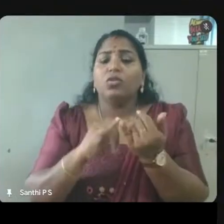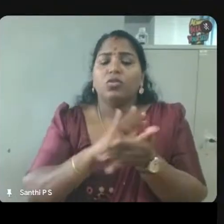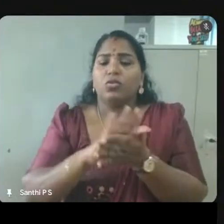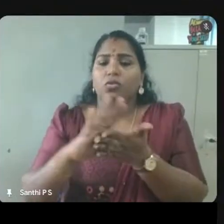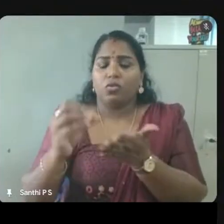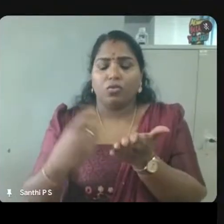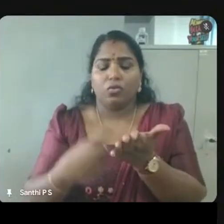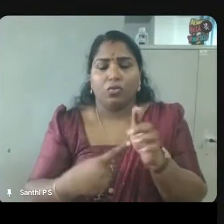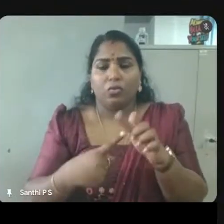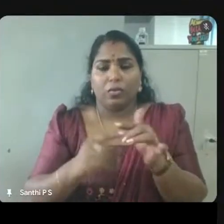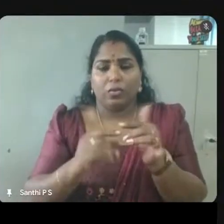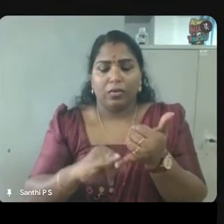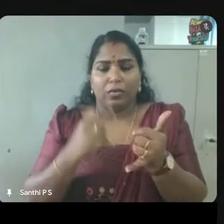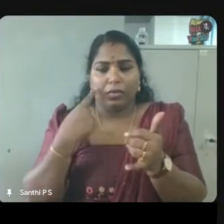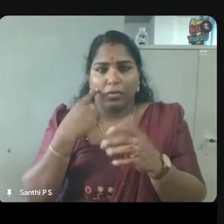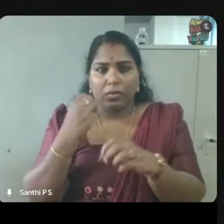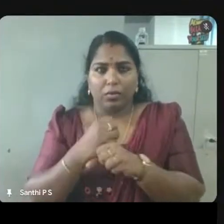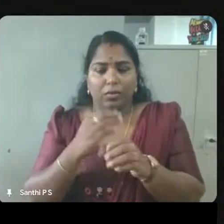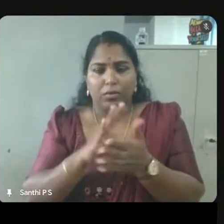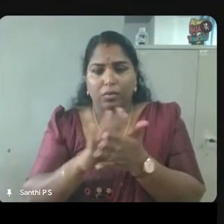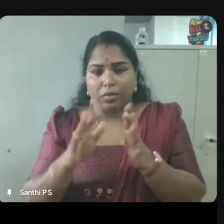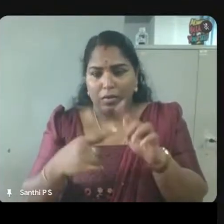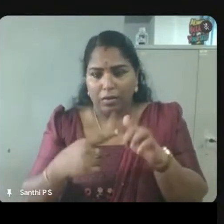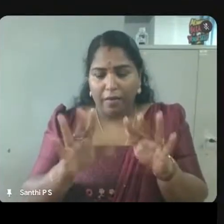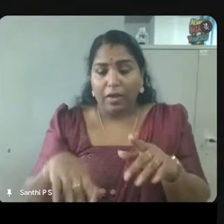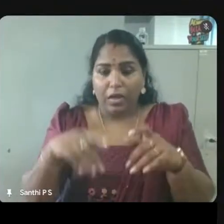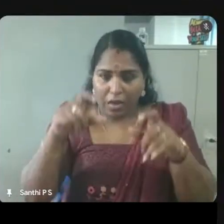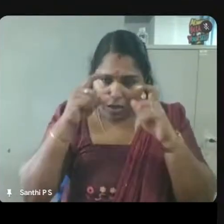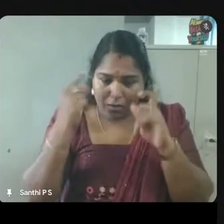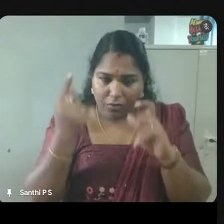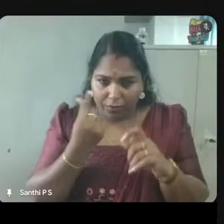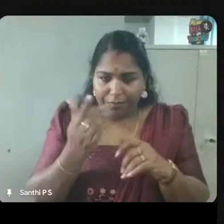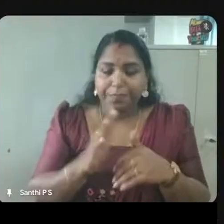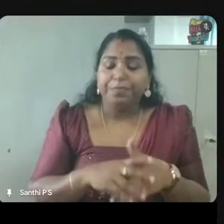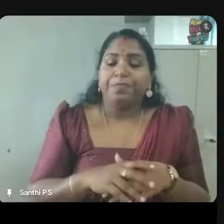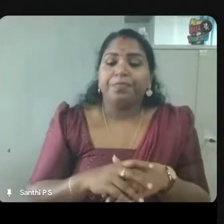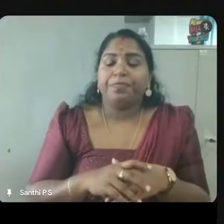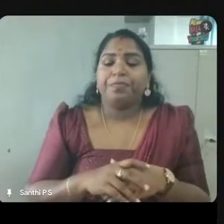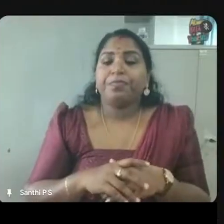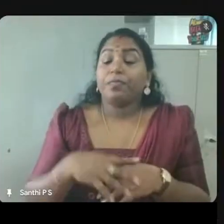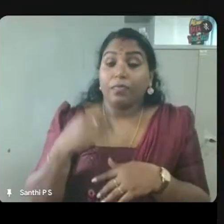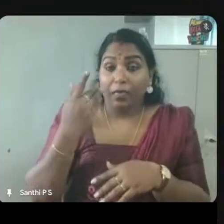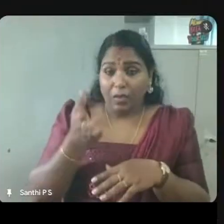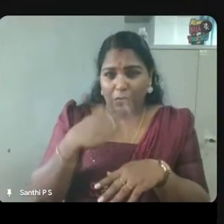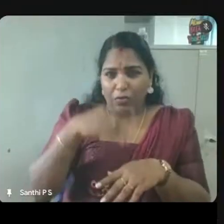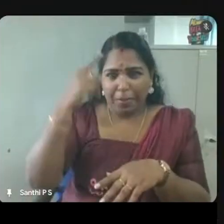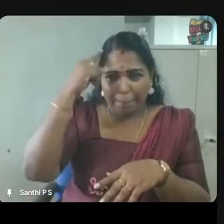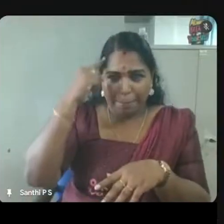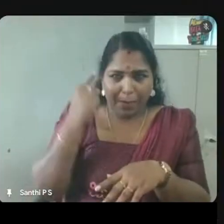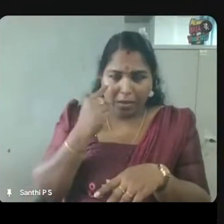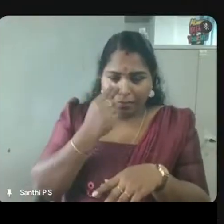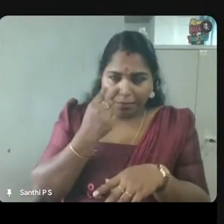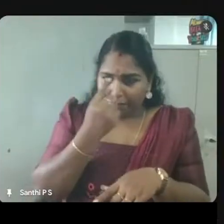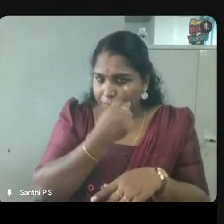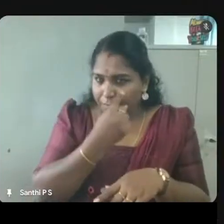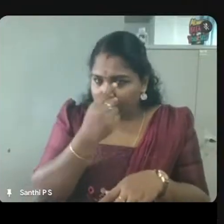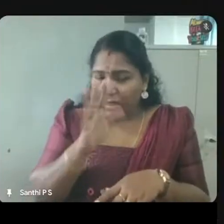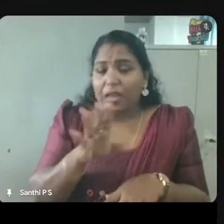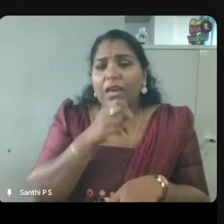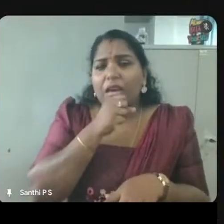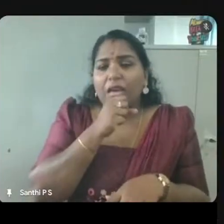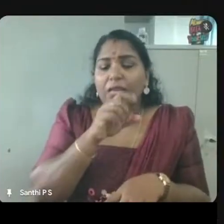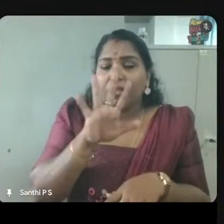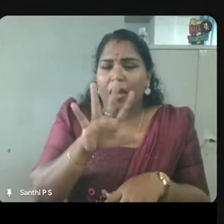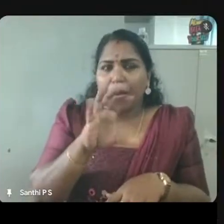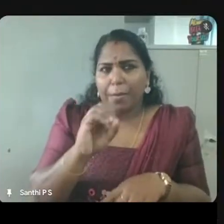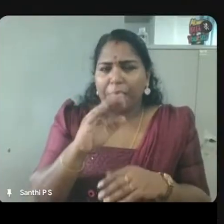മാം. ഒന്ന്, മാമിന് ഈ റിംഗ് ഷേപ്പില്, ഓവൽ ഷേപ്പില് കാണുന്നത് ഒരു 50 വയസ്സ് കഴിഞ്ഞാൽ നമ്മുടെ ഒരു വൺ ഓഫ് ദ